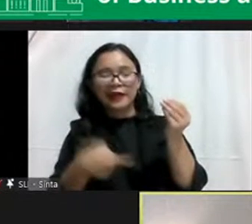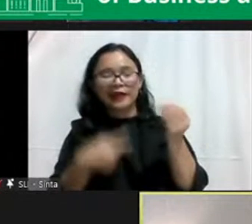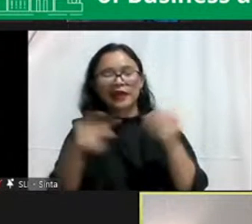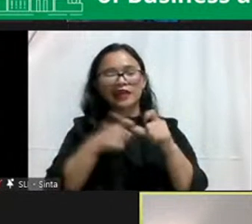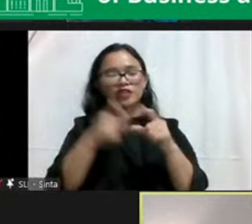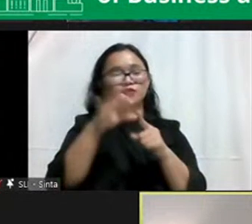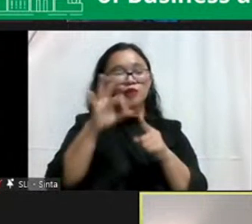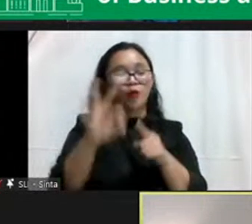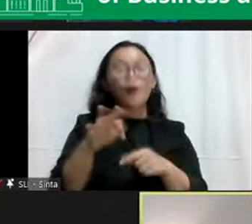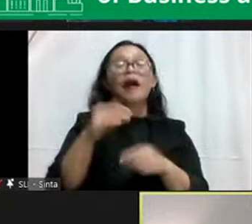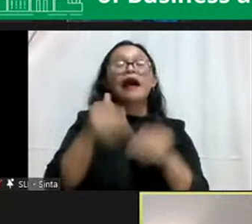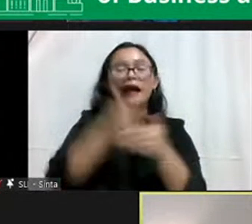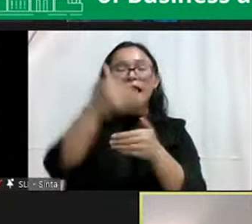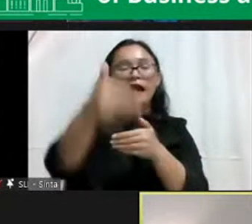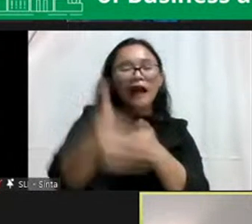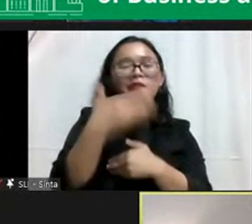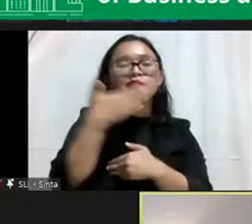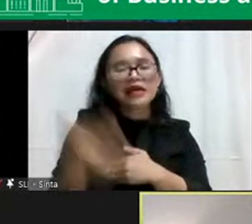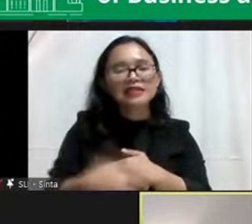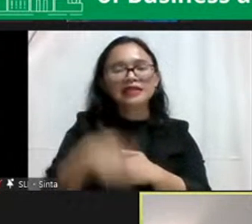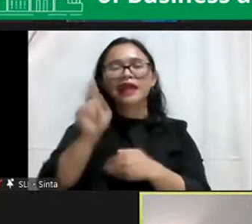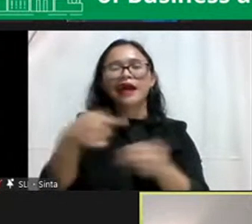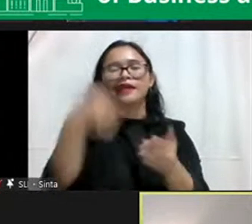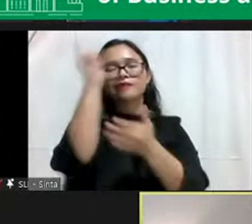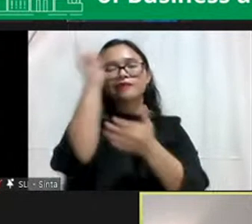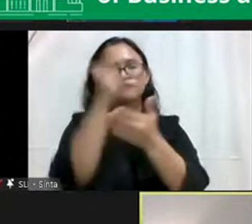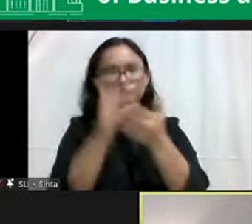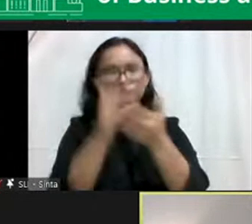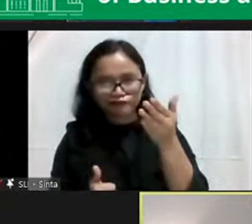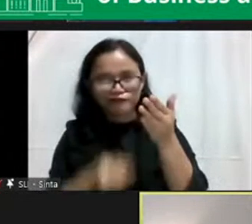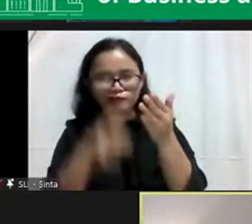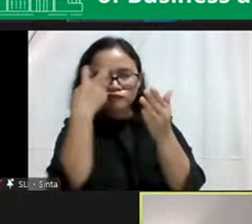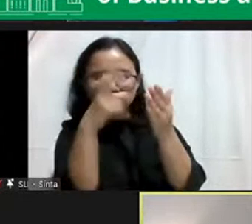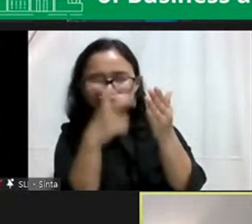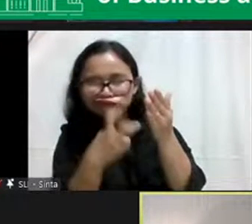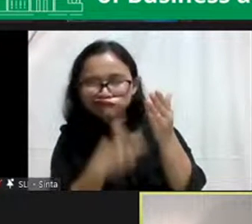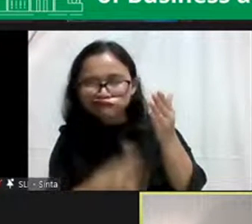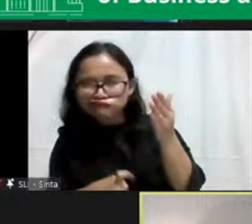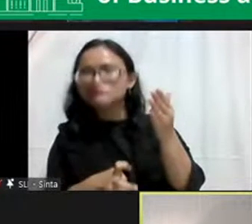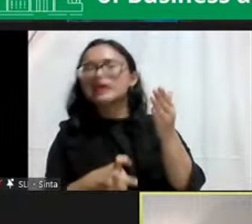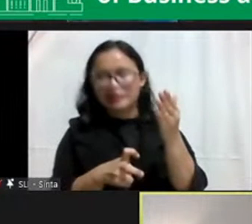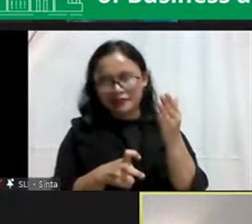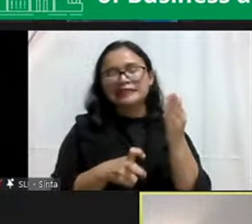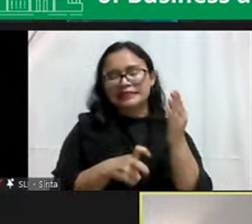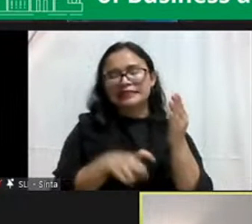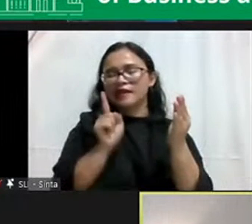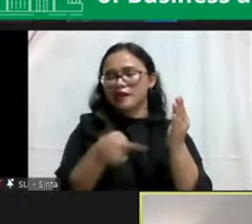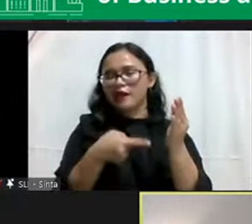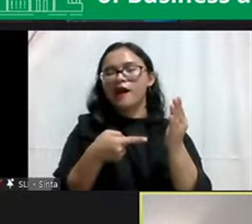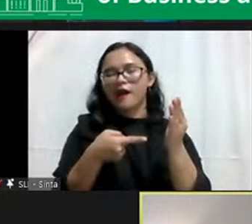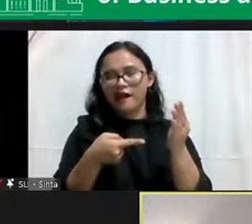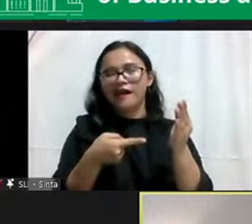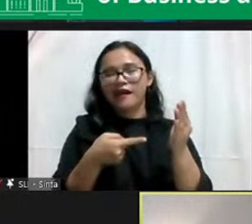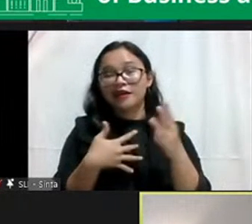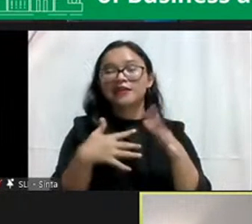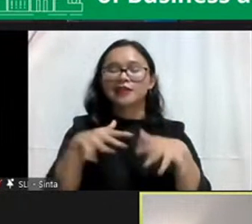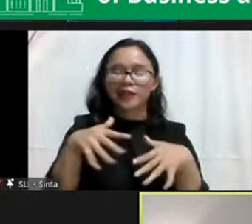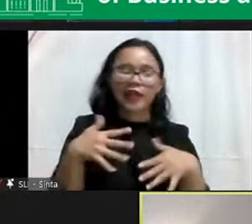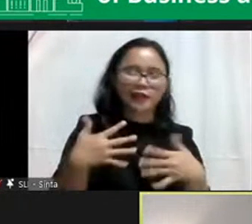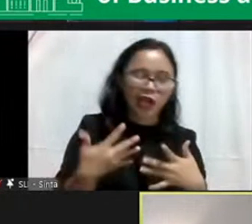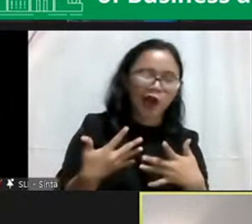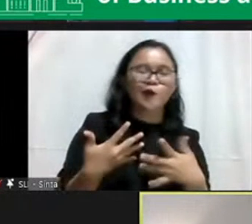auditor penting e mengetahui mengenai apa saja yang perlu dikaji atau dinilai dan bila misalnya